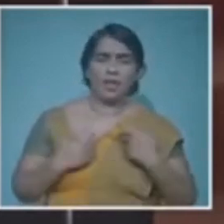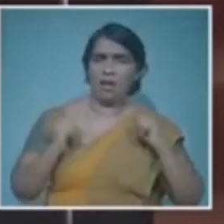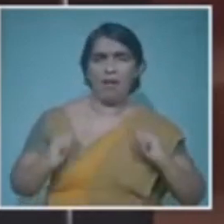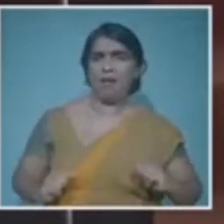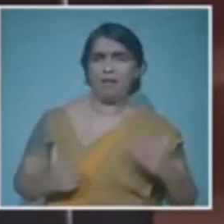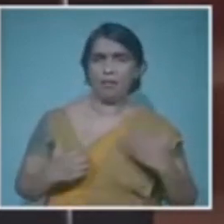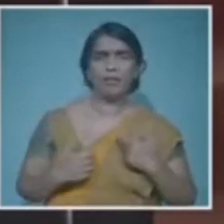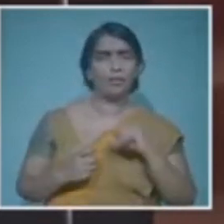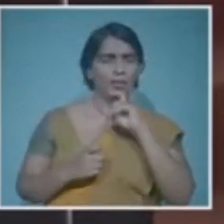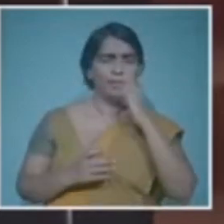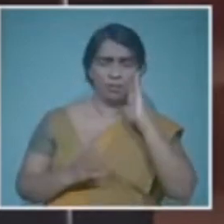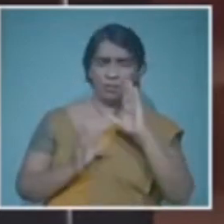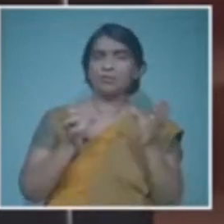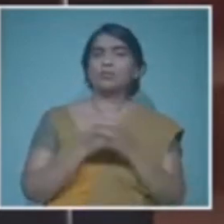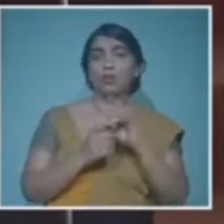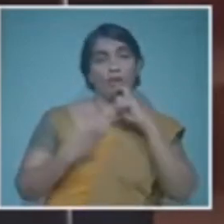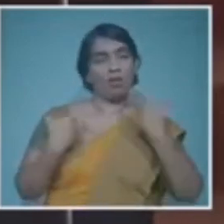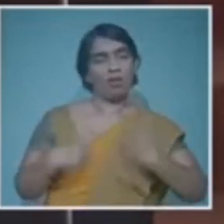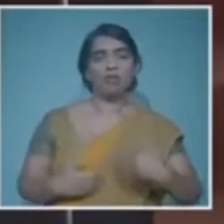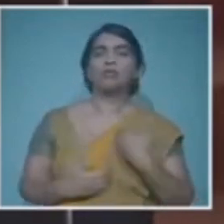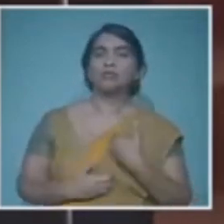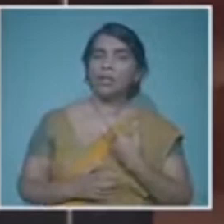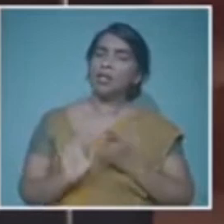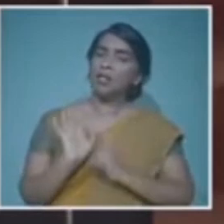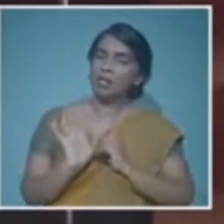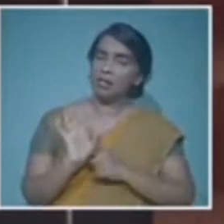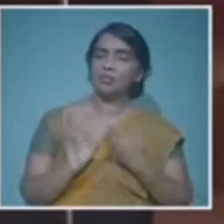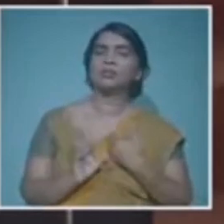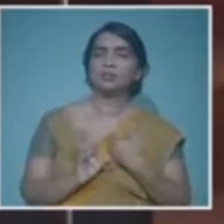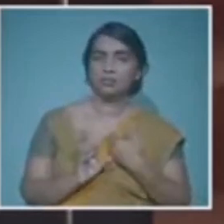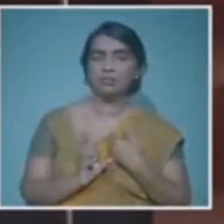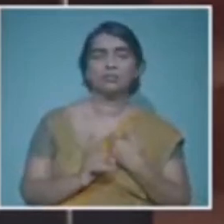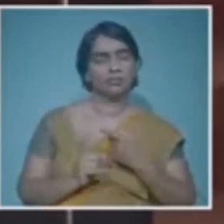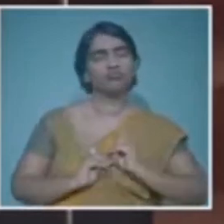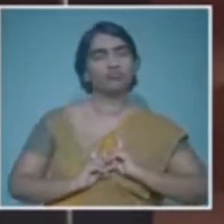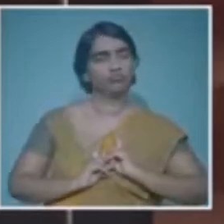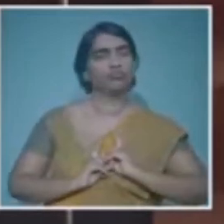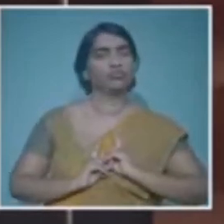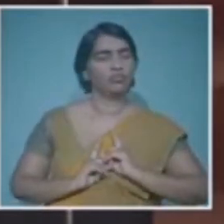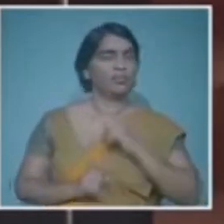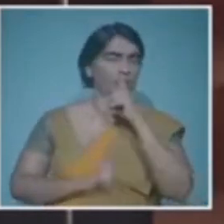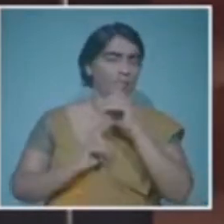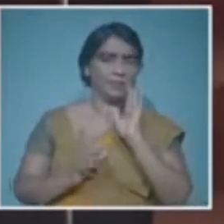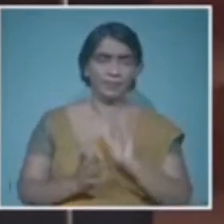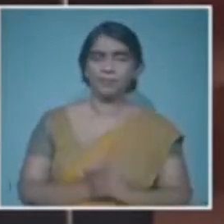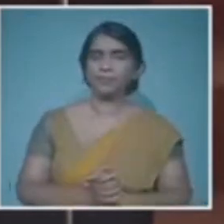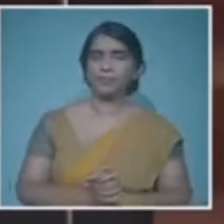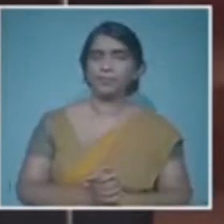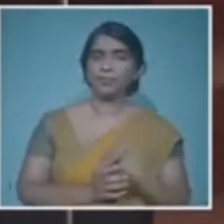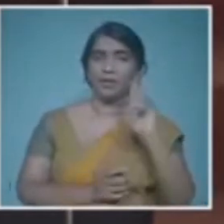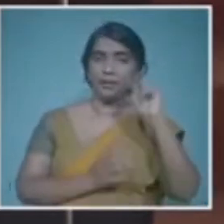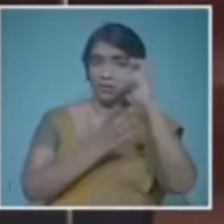මම අධිකරණයේ ස්වාධීනත්වයේ නීතිඥවරයෙක් හැටියට මම හැමදාම අපි ඒ ගැන කතා කරුවා. 20